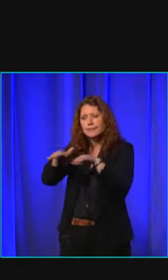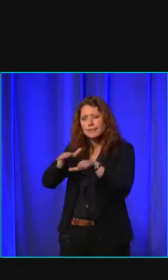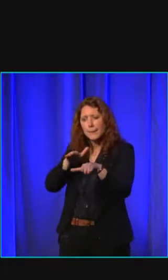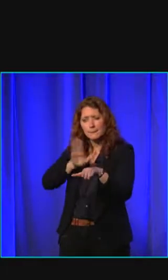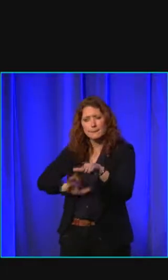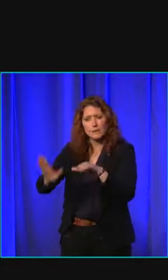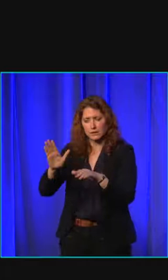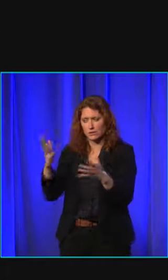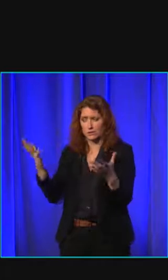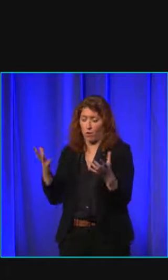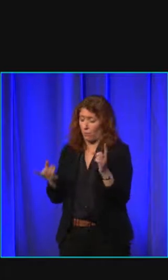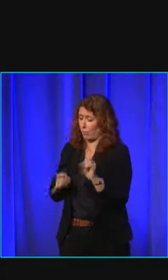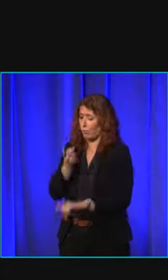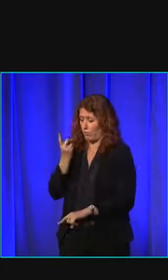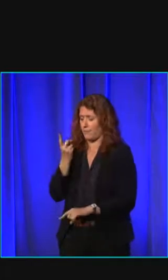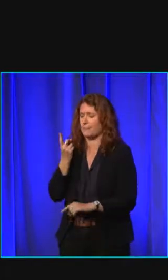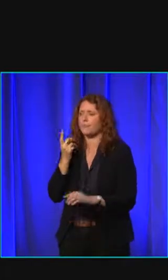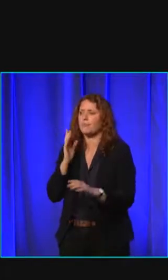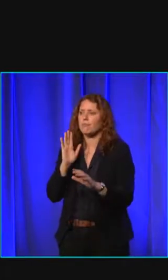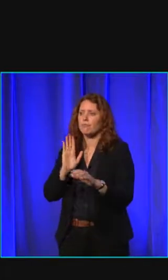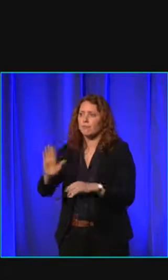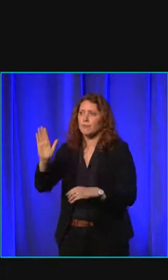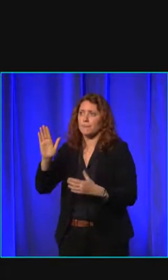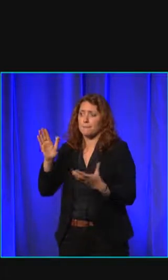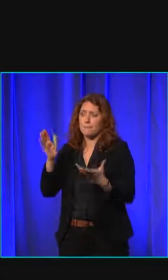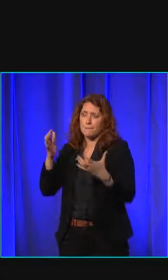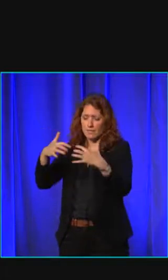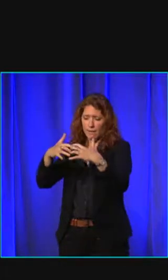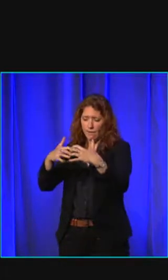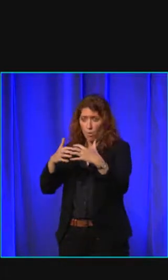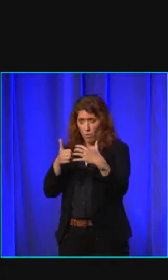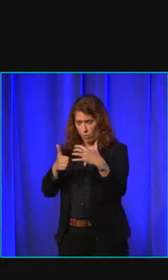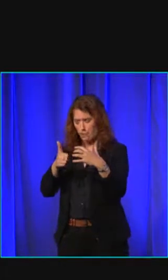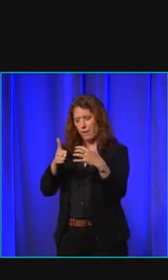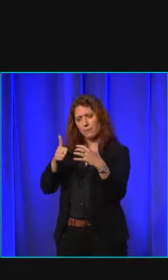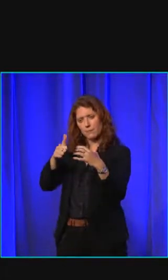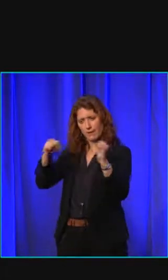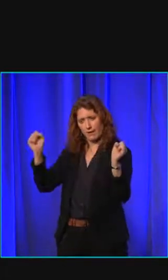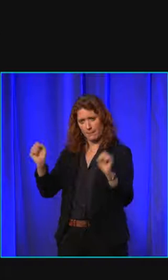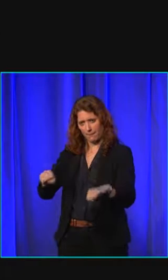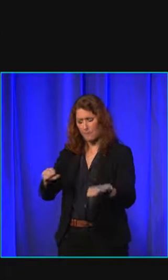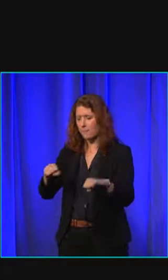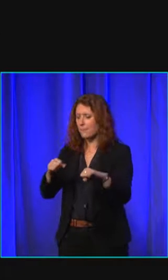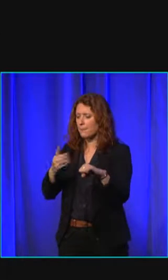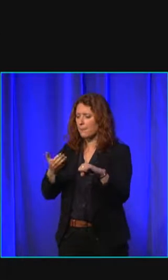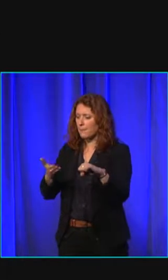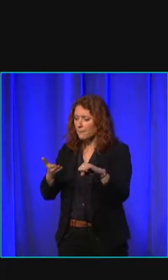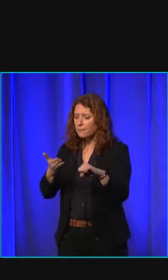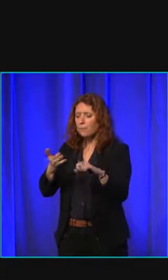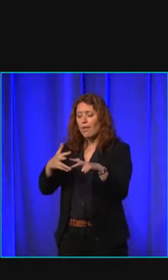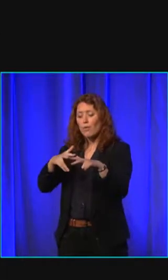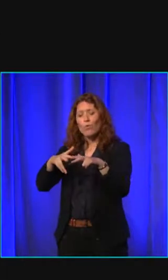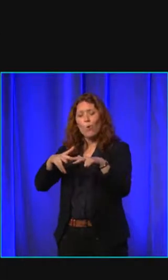propriété très importante, c'est-à-dire qu'il est capable de reconfigurer les réseaux